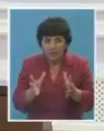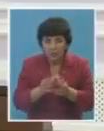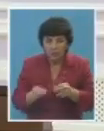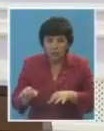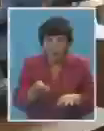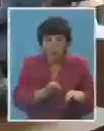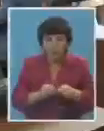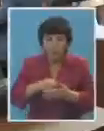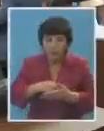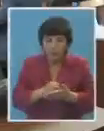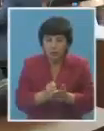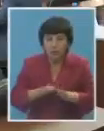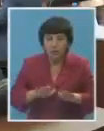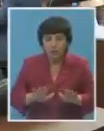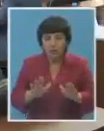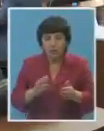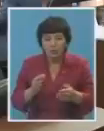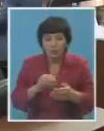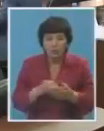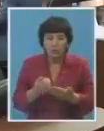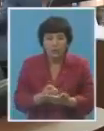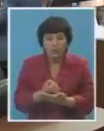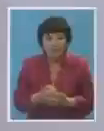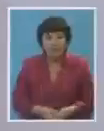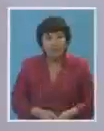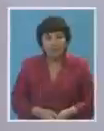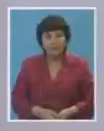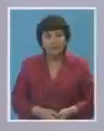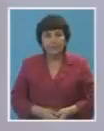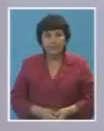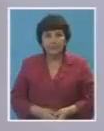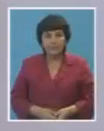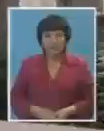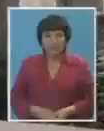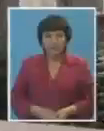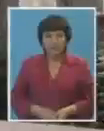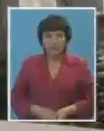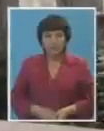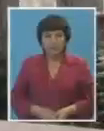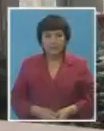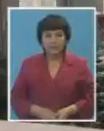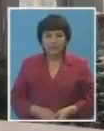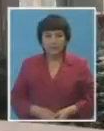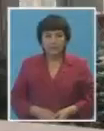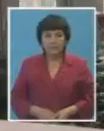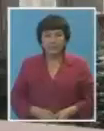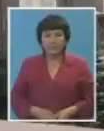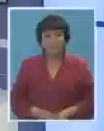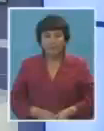жобалары тізбесін бекіту туралы шешімге толықтырулар енгізілді. Еркебұлан Смадияров, Алмас Әдиетов, Нұртай Батырғали, Ақжайық